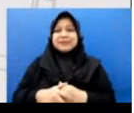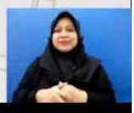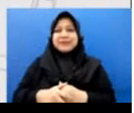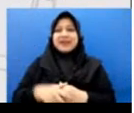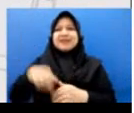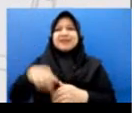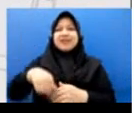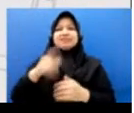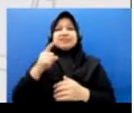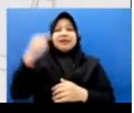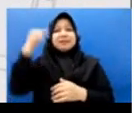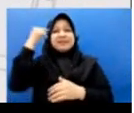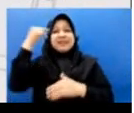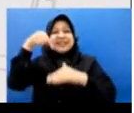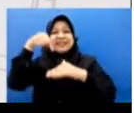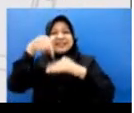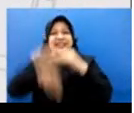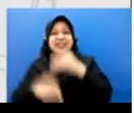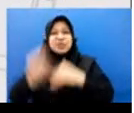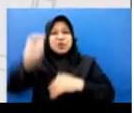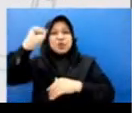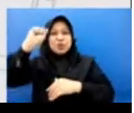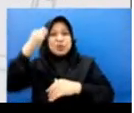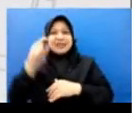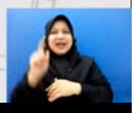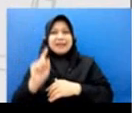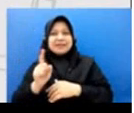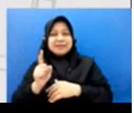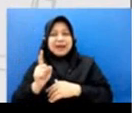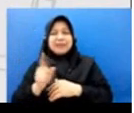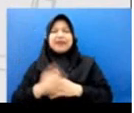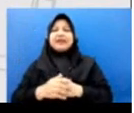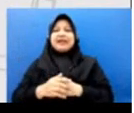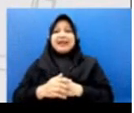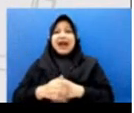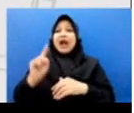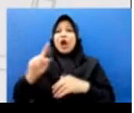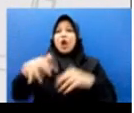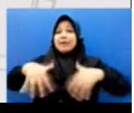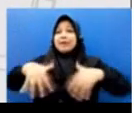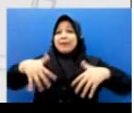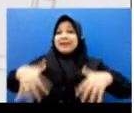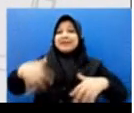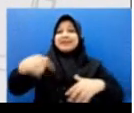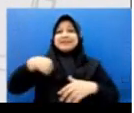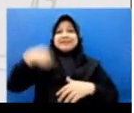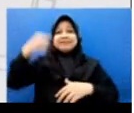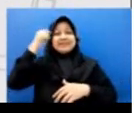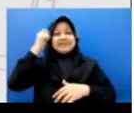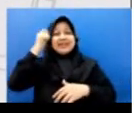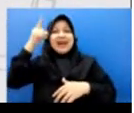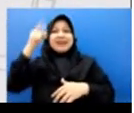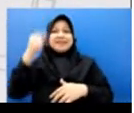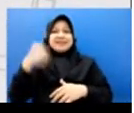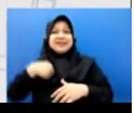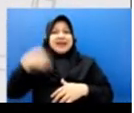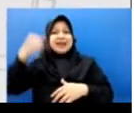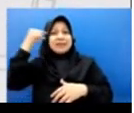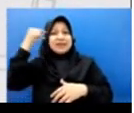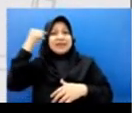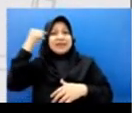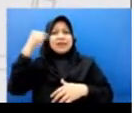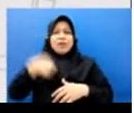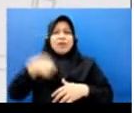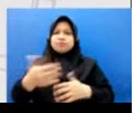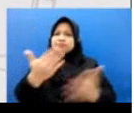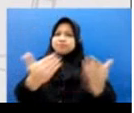sulit. Sementara dengan praktik saya sadar saya berpikir, saya mau mengajak bapak dan ibu untuk membuat berpikir kritis